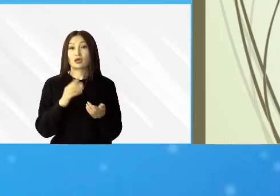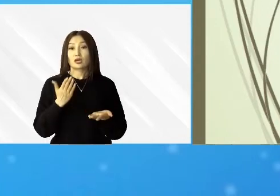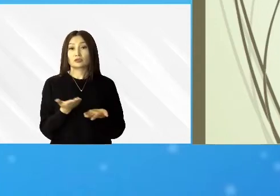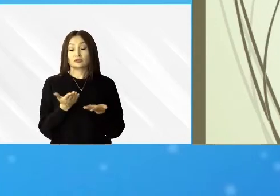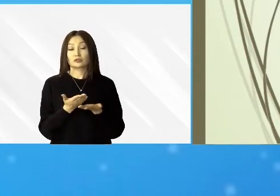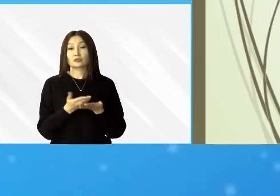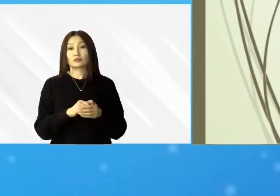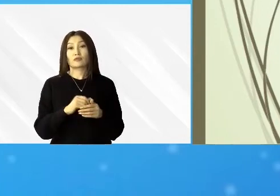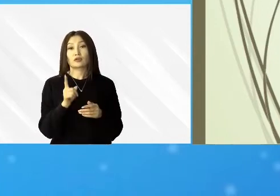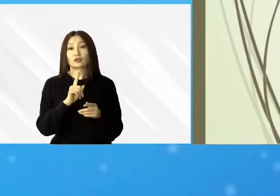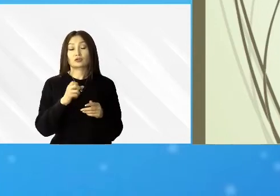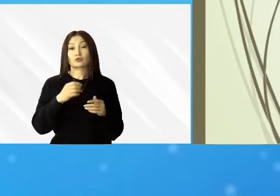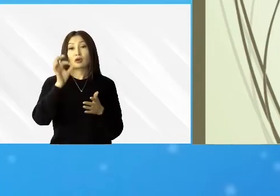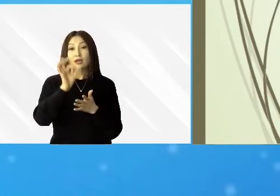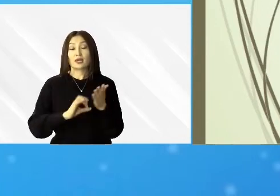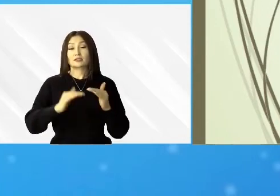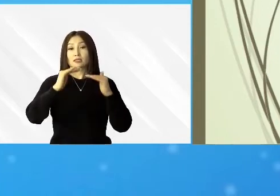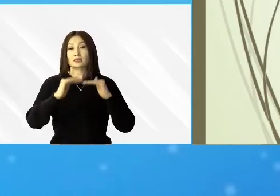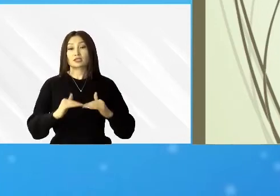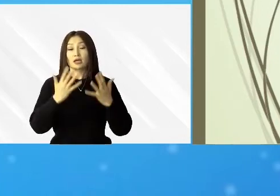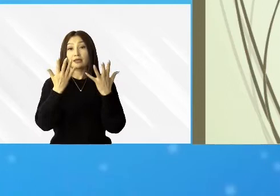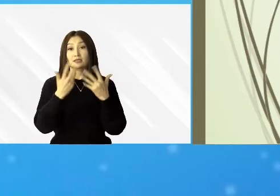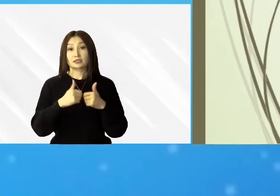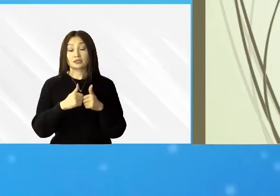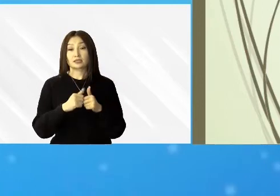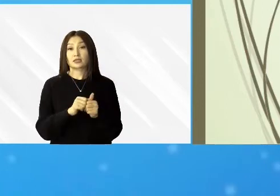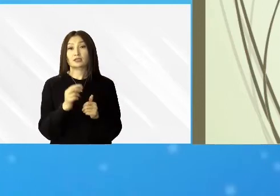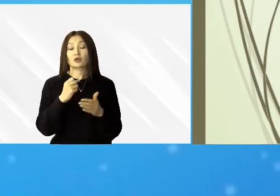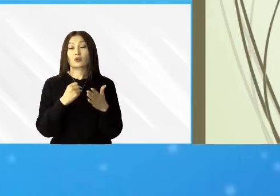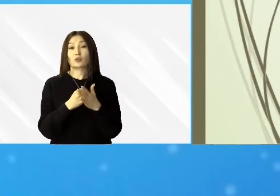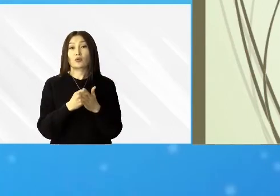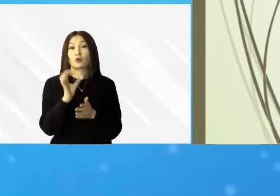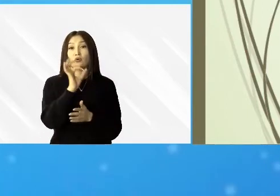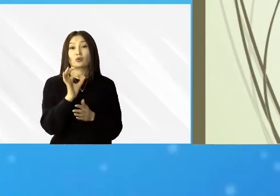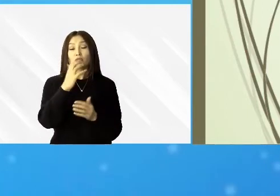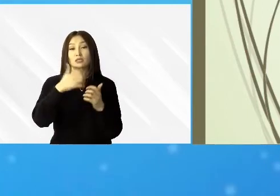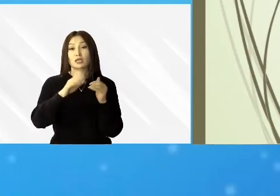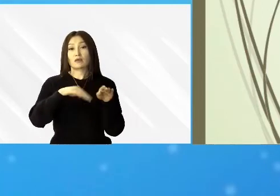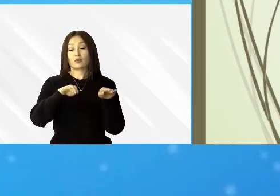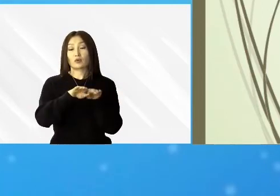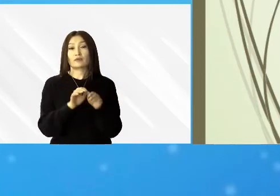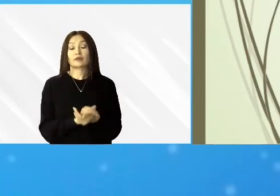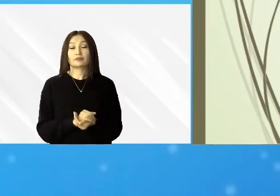существование популяции, что резко снижает ее численность до исходного среднего уровня.